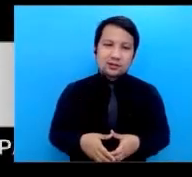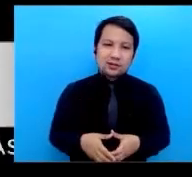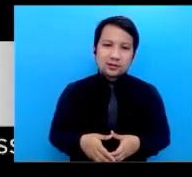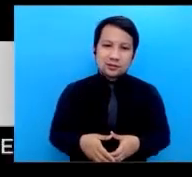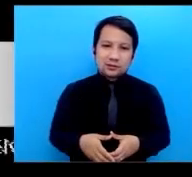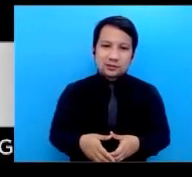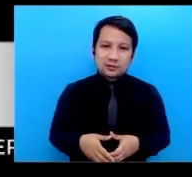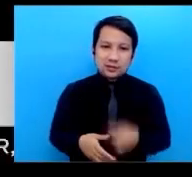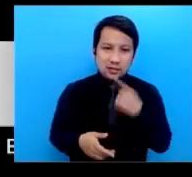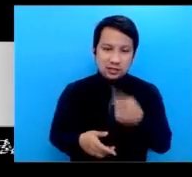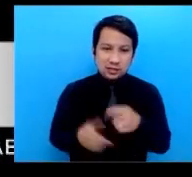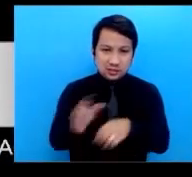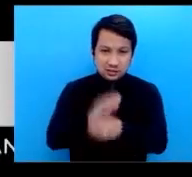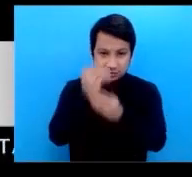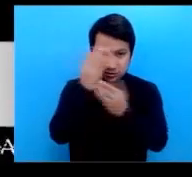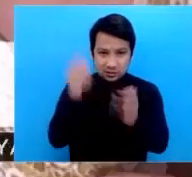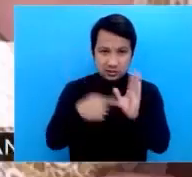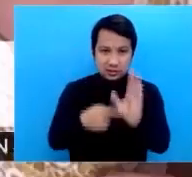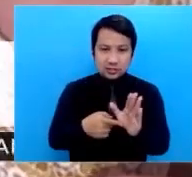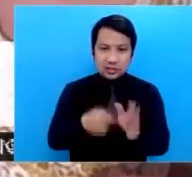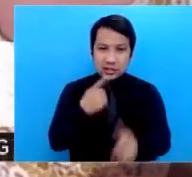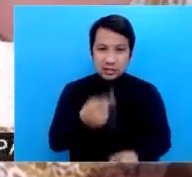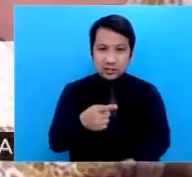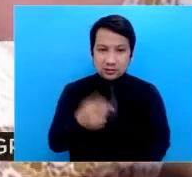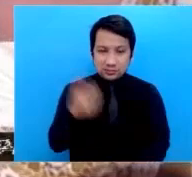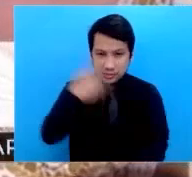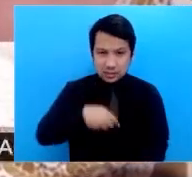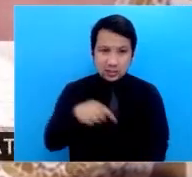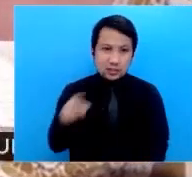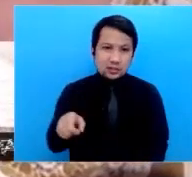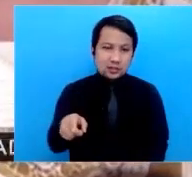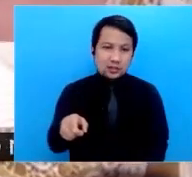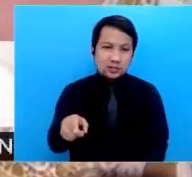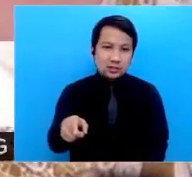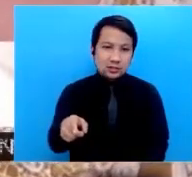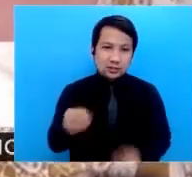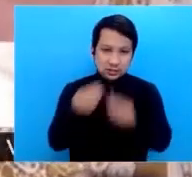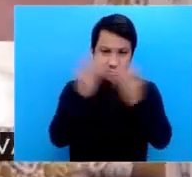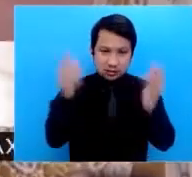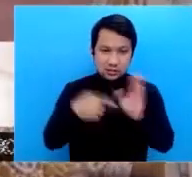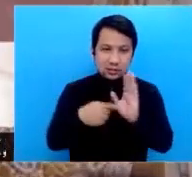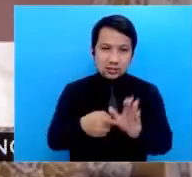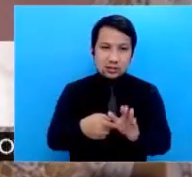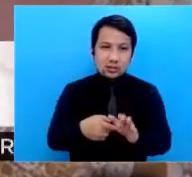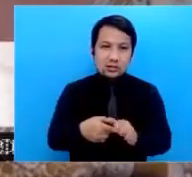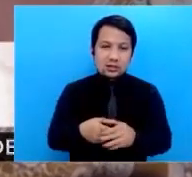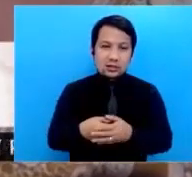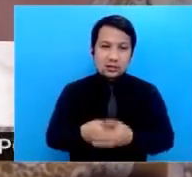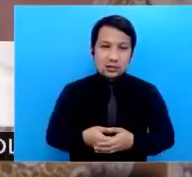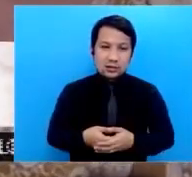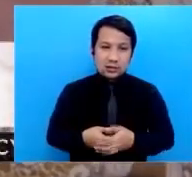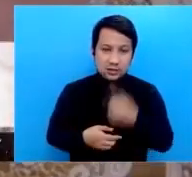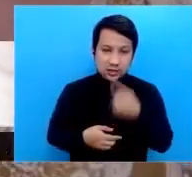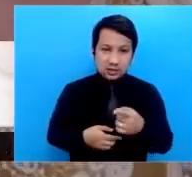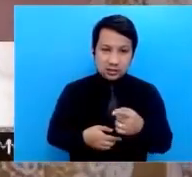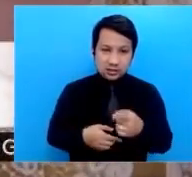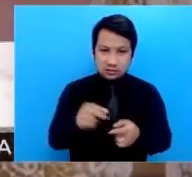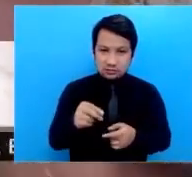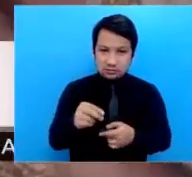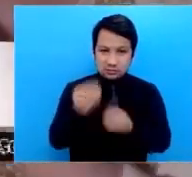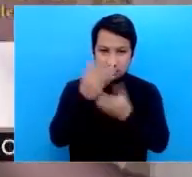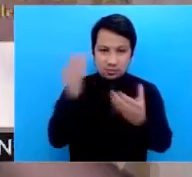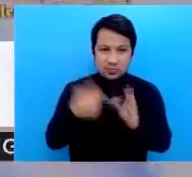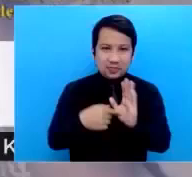Kaya ang ilan nating kapatid, mukhang na-encanto na. Nagsipag cosplay ng mga karakter